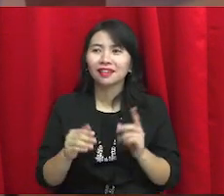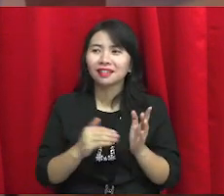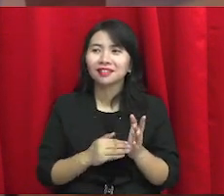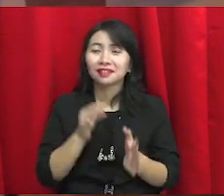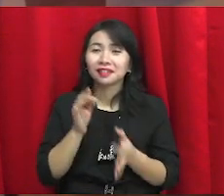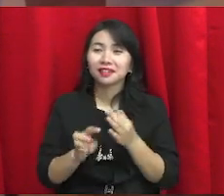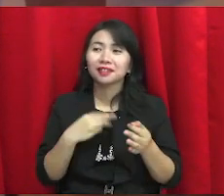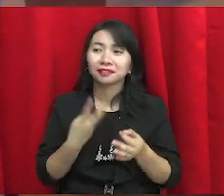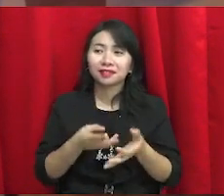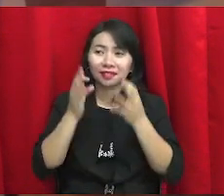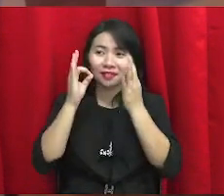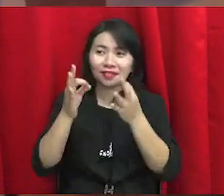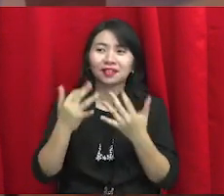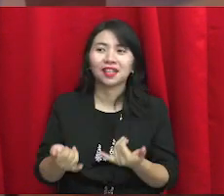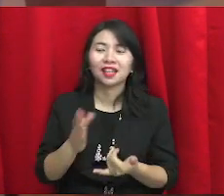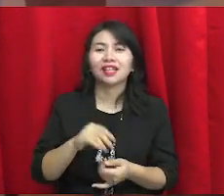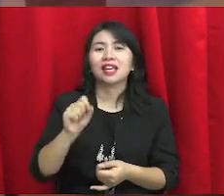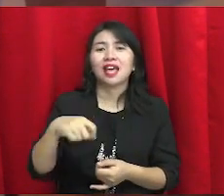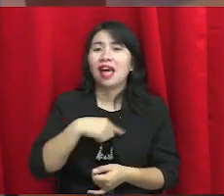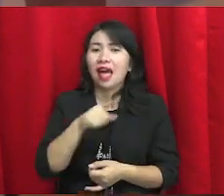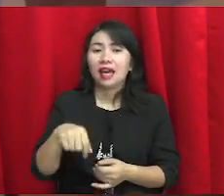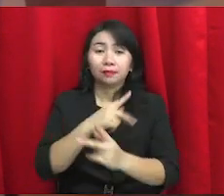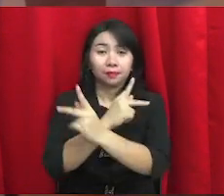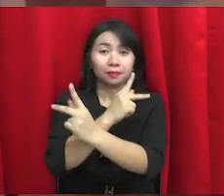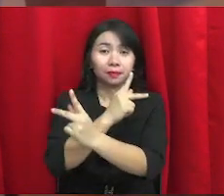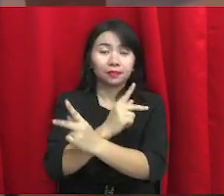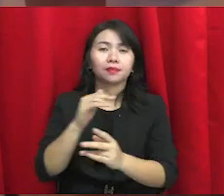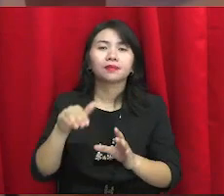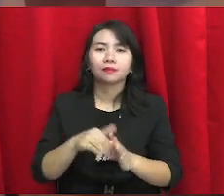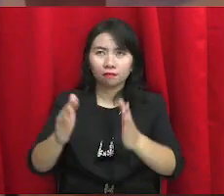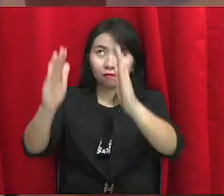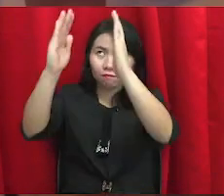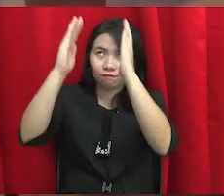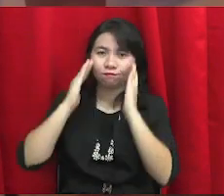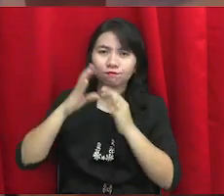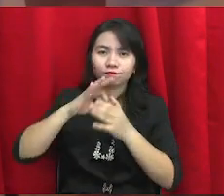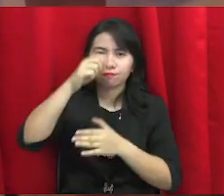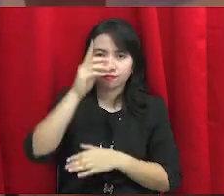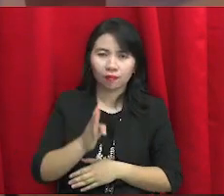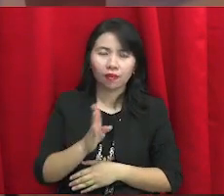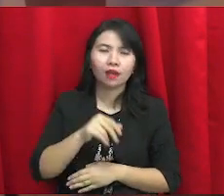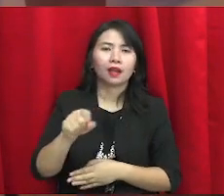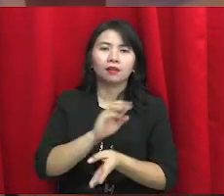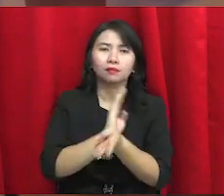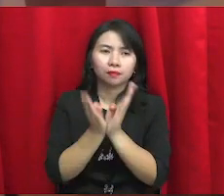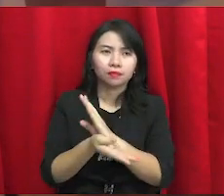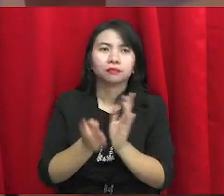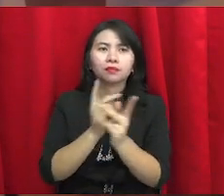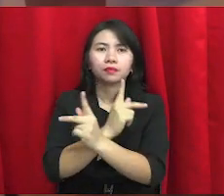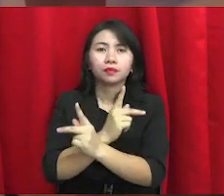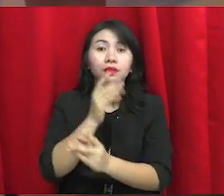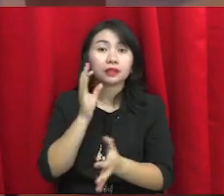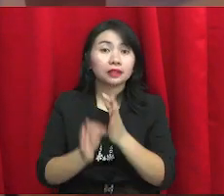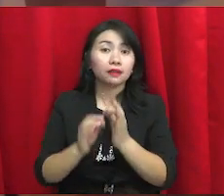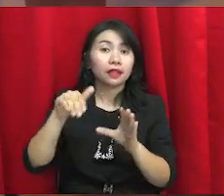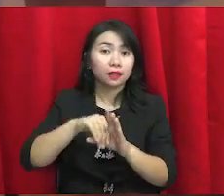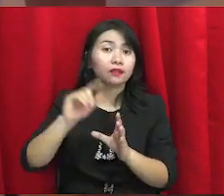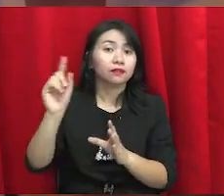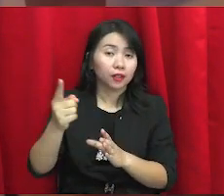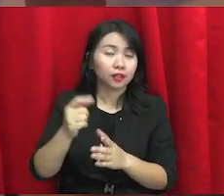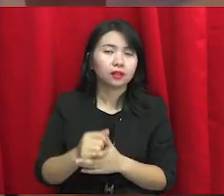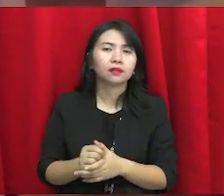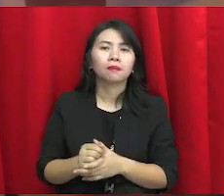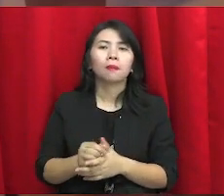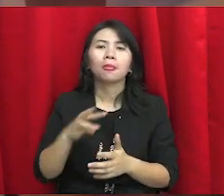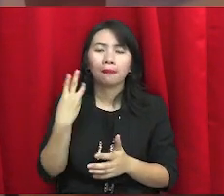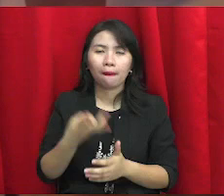palagi, secured tayo sa attention ng Panginoon na maging secured lang yan kung in the first place, binibigyan natin